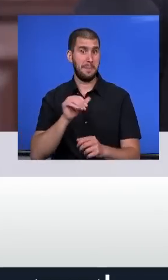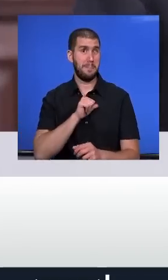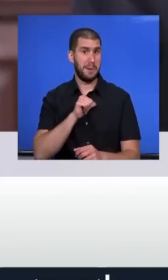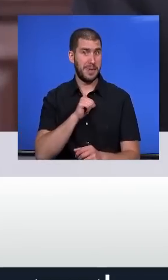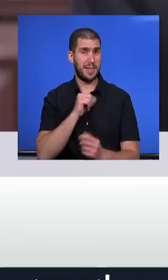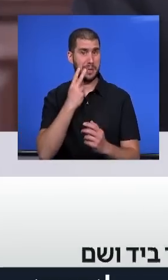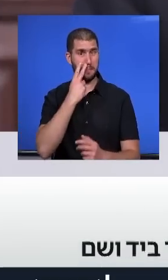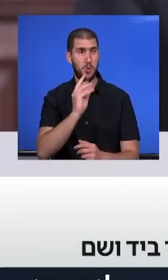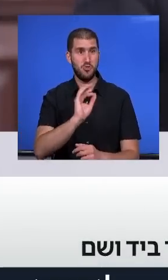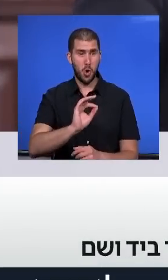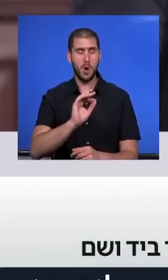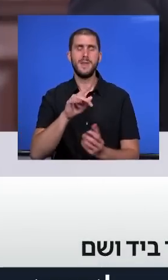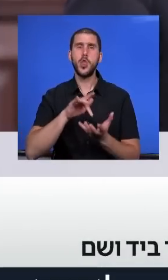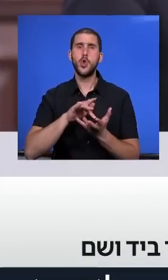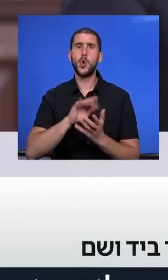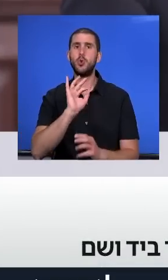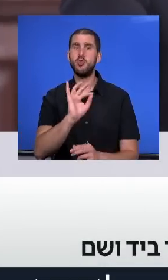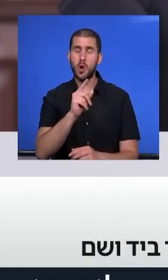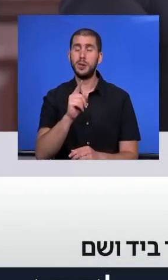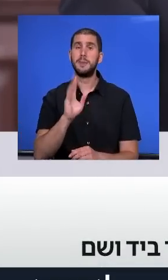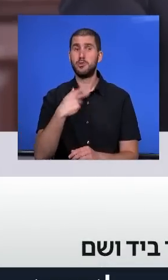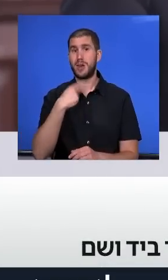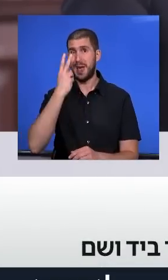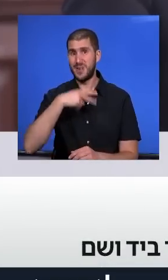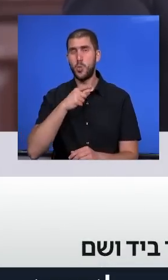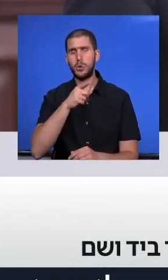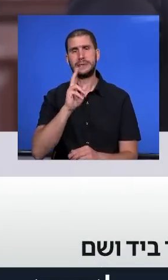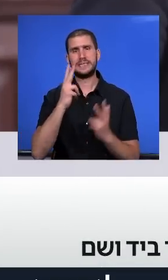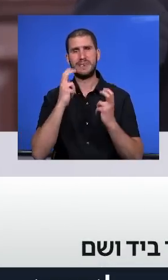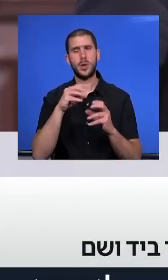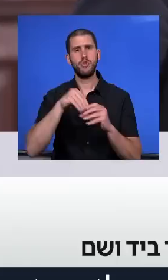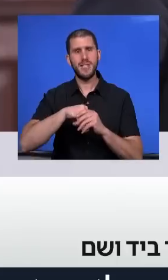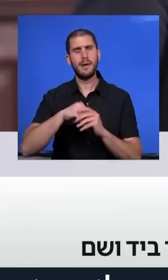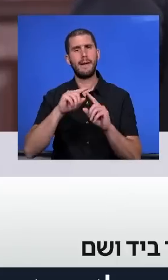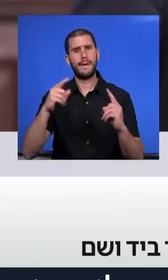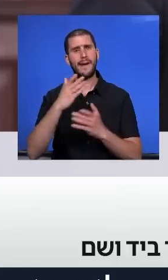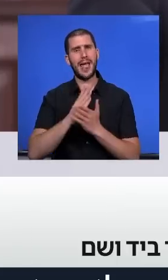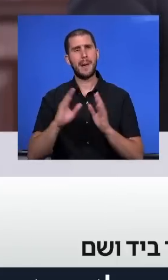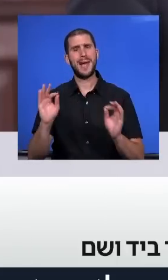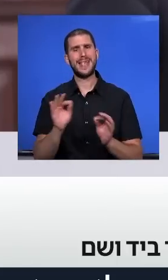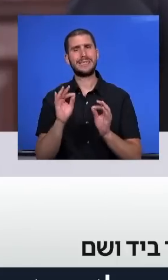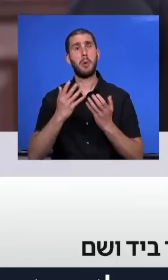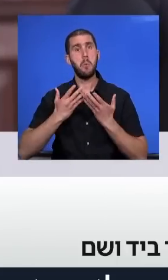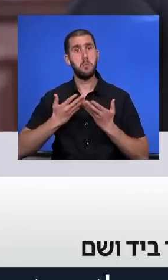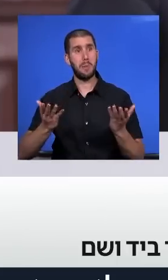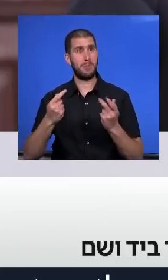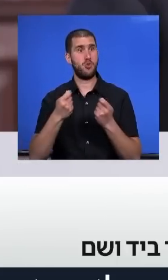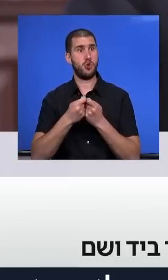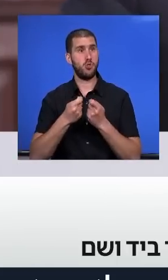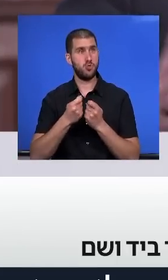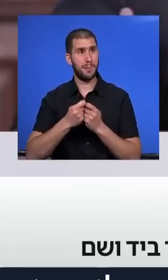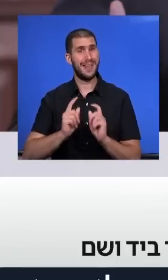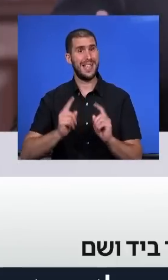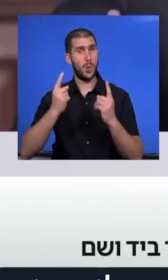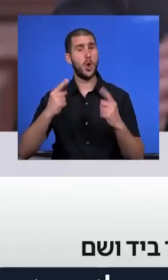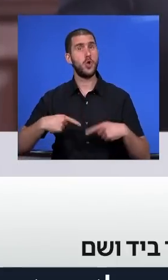ביקורו ולא נוכחות שלו. לפחות ממה שאנחנו מבינים, הוא גם צפוי להשתתף בכמה טקסים פומביים שקשורים לאירועי יום